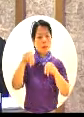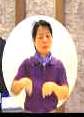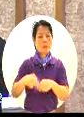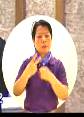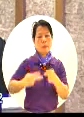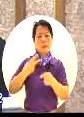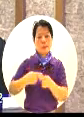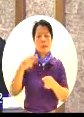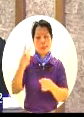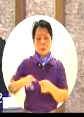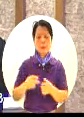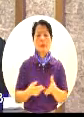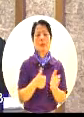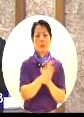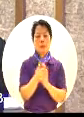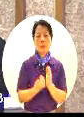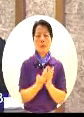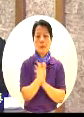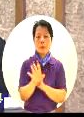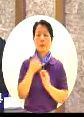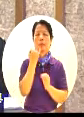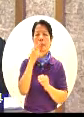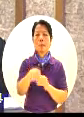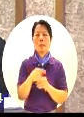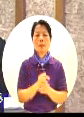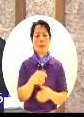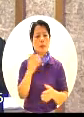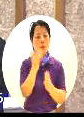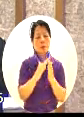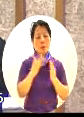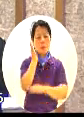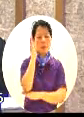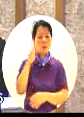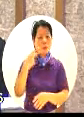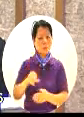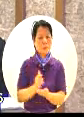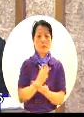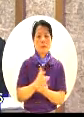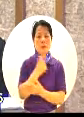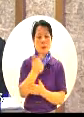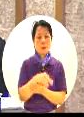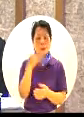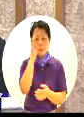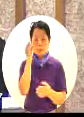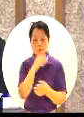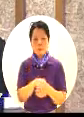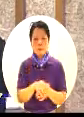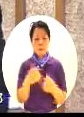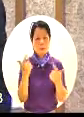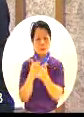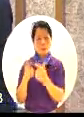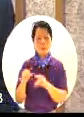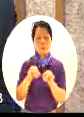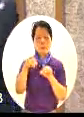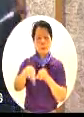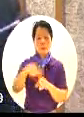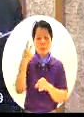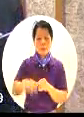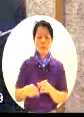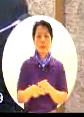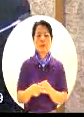再做展出。那个这个部分市府内部也在做评估哈，然后再选择适当地点跟时间来做展出。